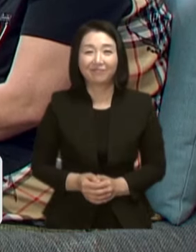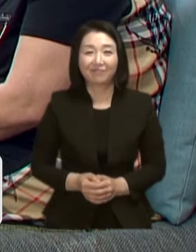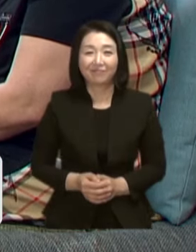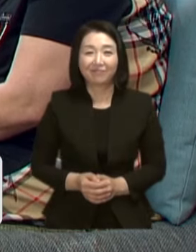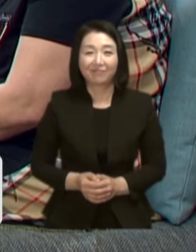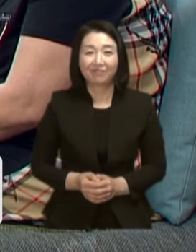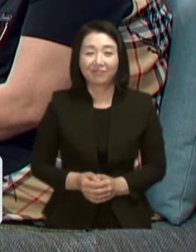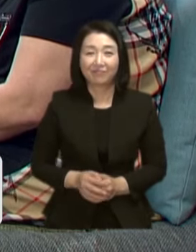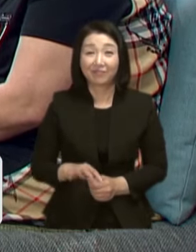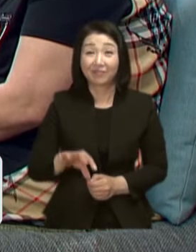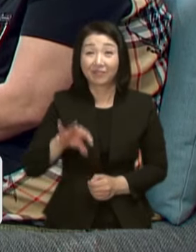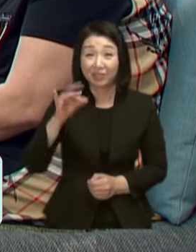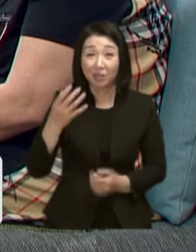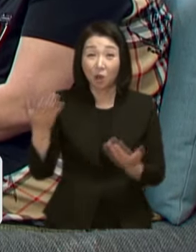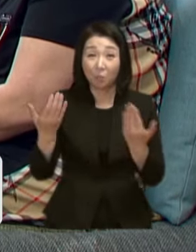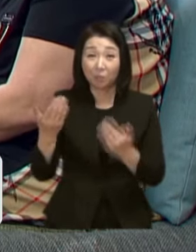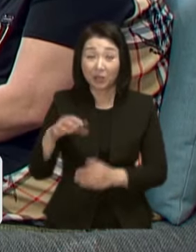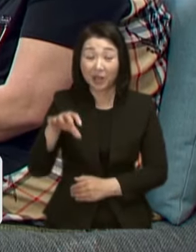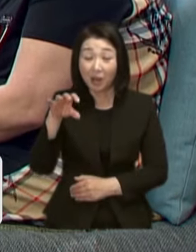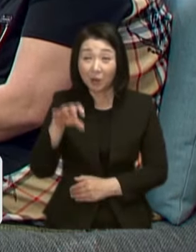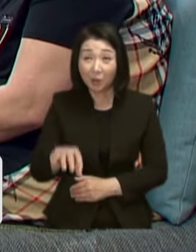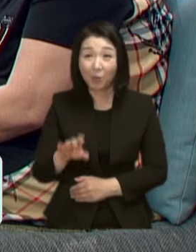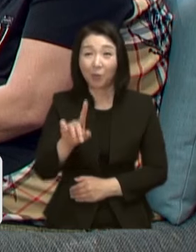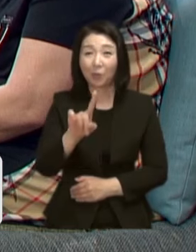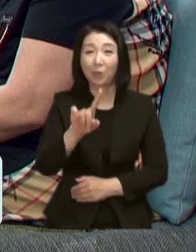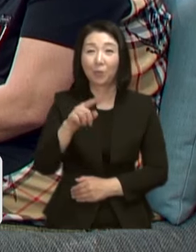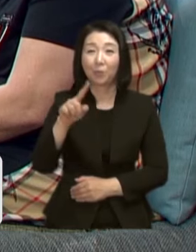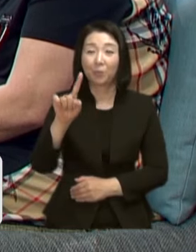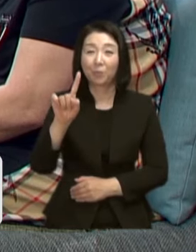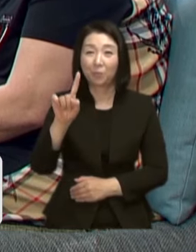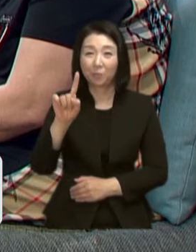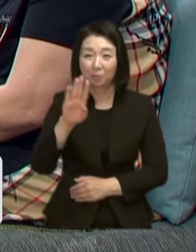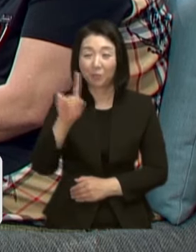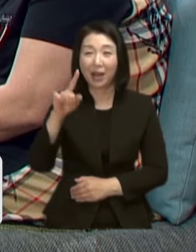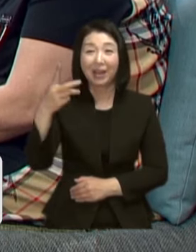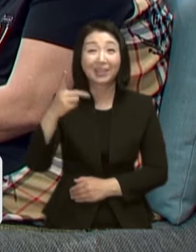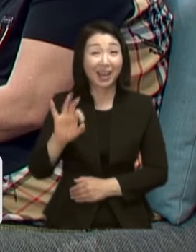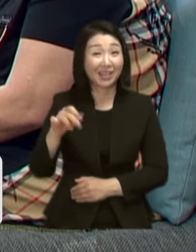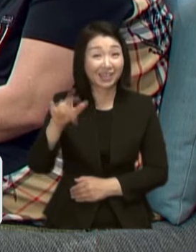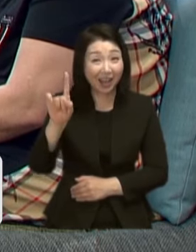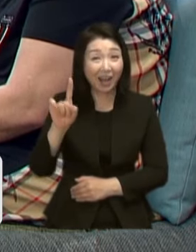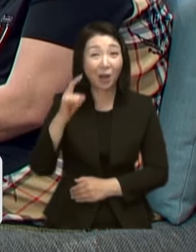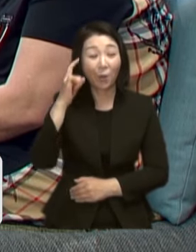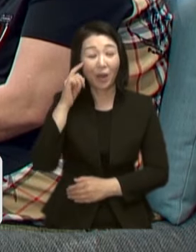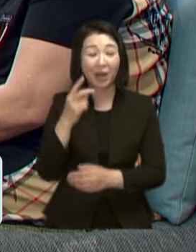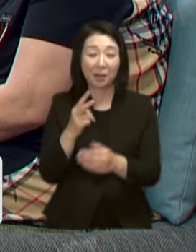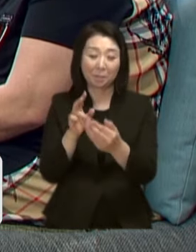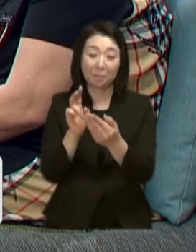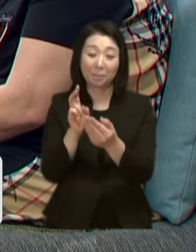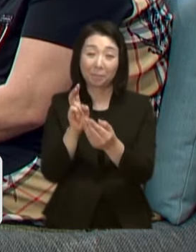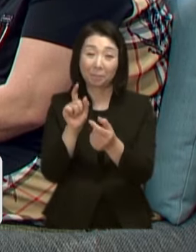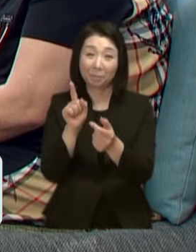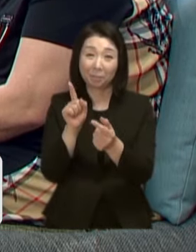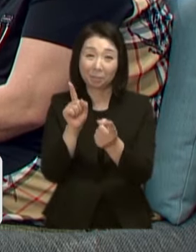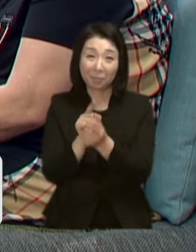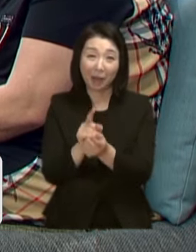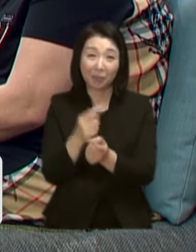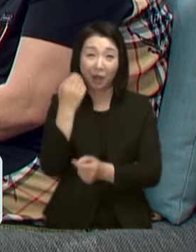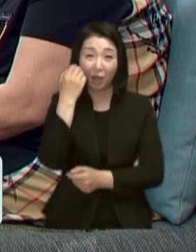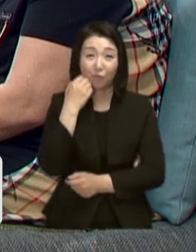처역 사역지가 이제 바탄방이었잖아요. 네. 이제 거기서 만난 자매가 렉스메이라고 네. 그 자매가